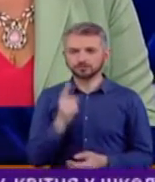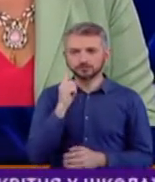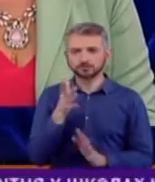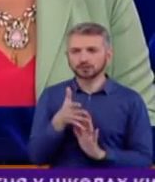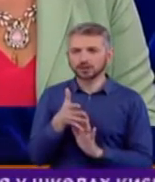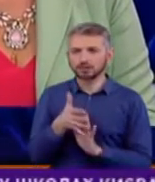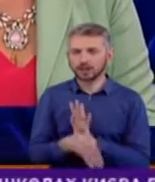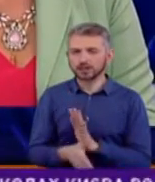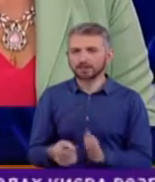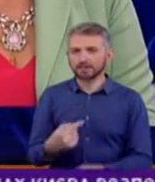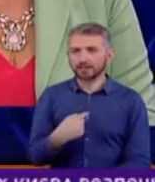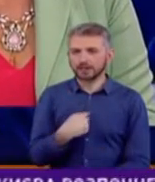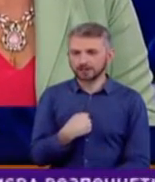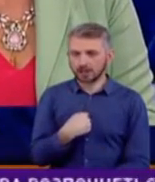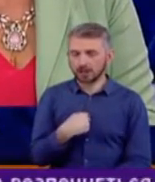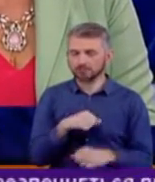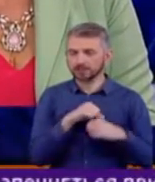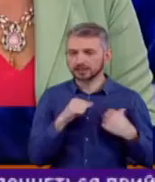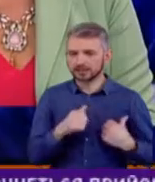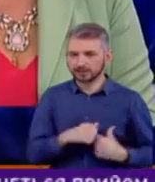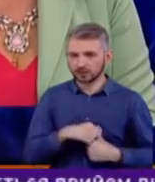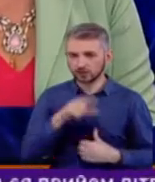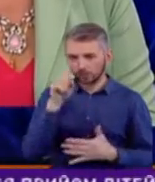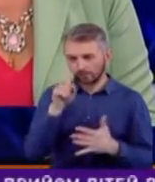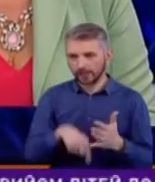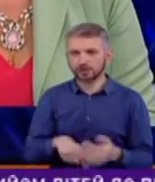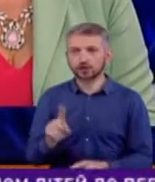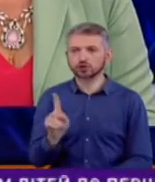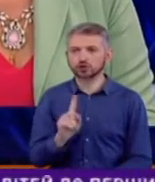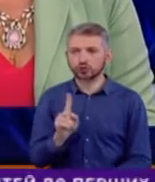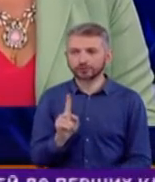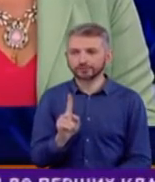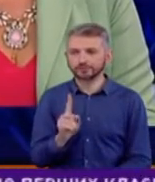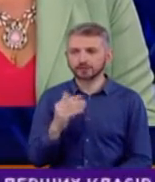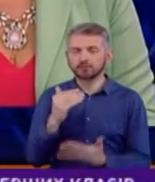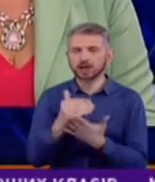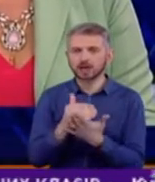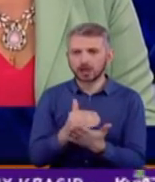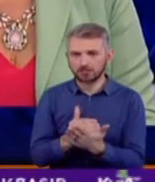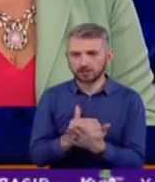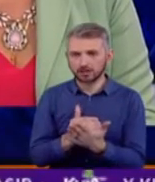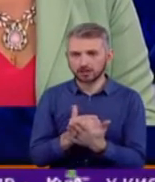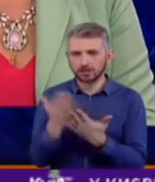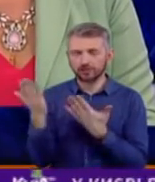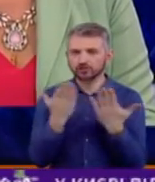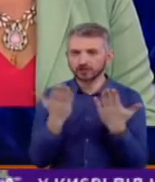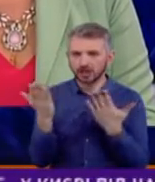Понимаете, я искренне уверена, что программы